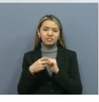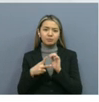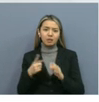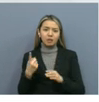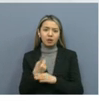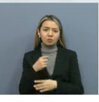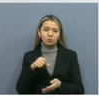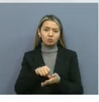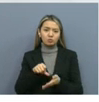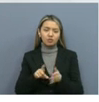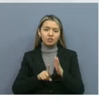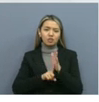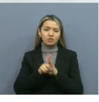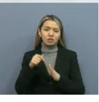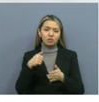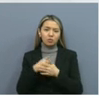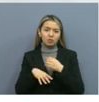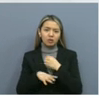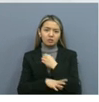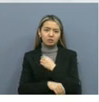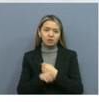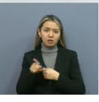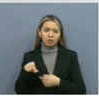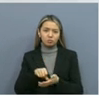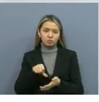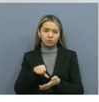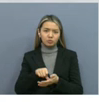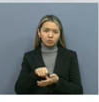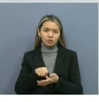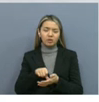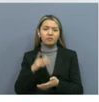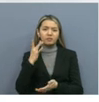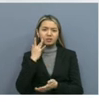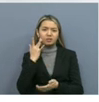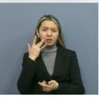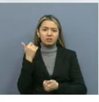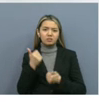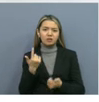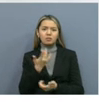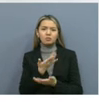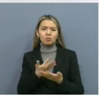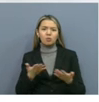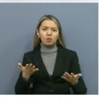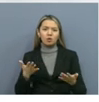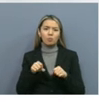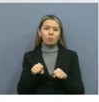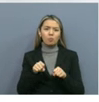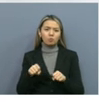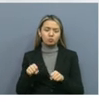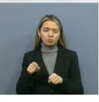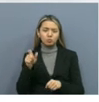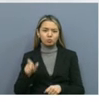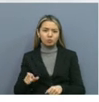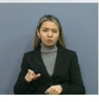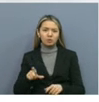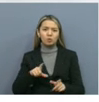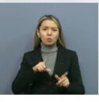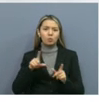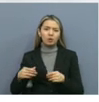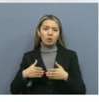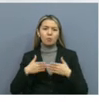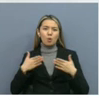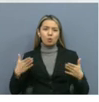отыр. Басынан бастап қатысып келе жатыр. Осы турнирде талай-талай боксшылар жолдама алды үлкен